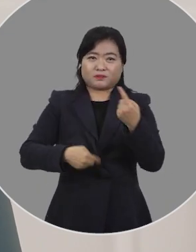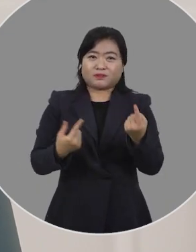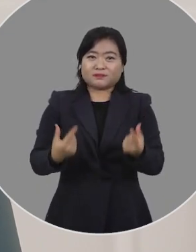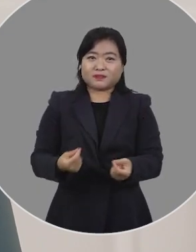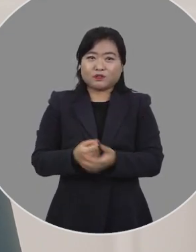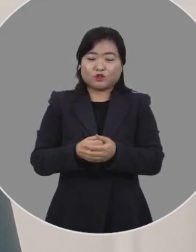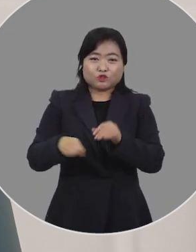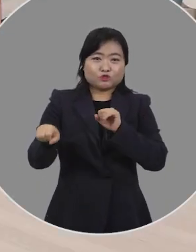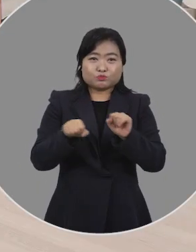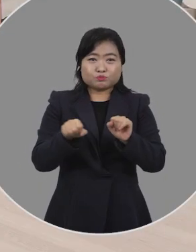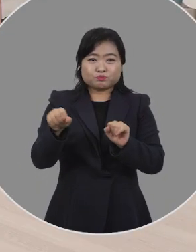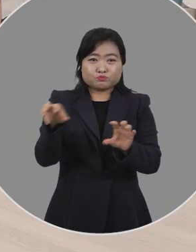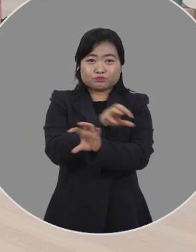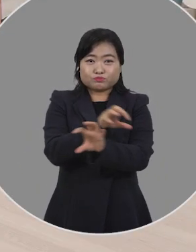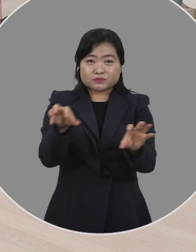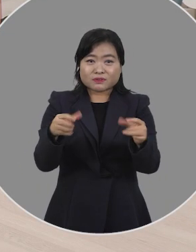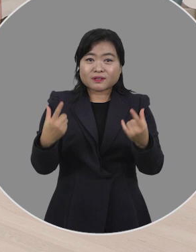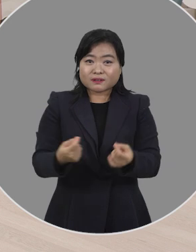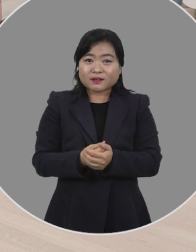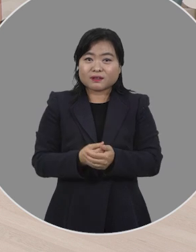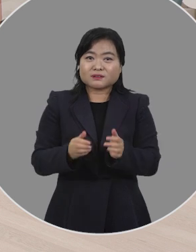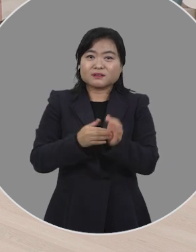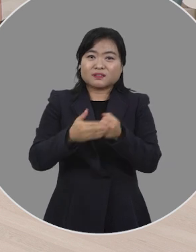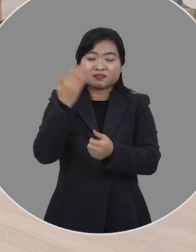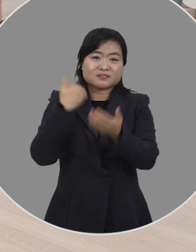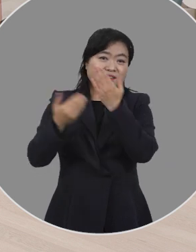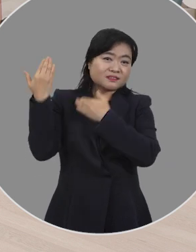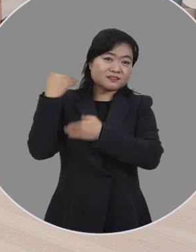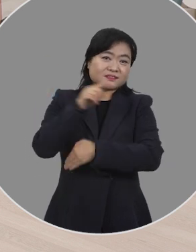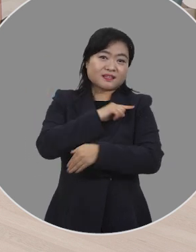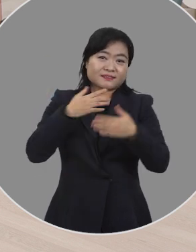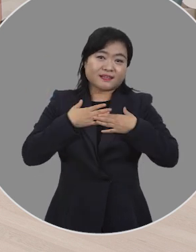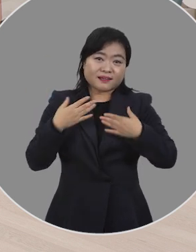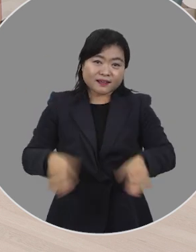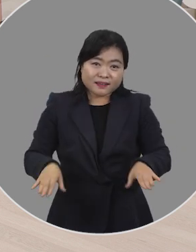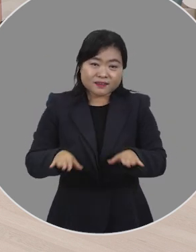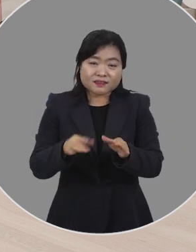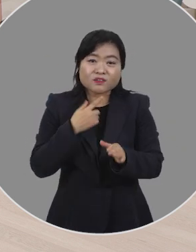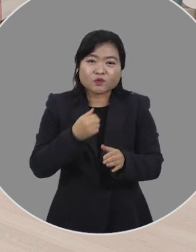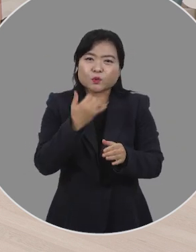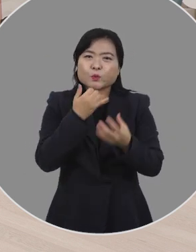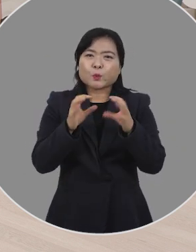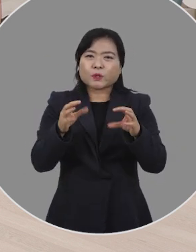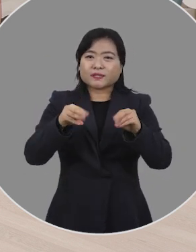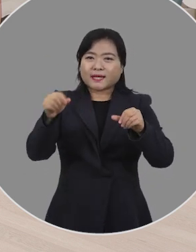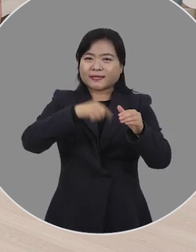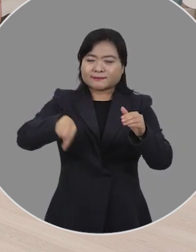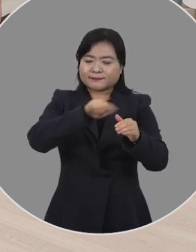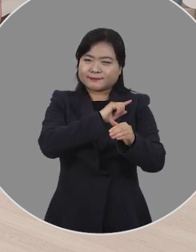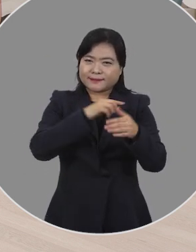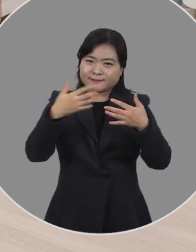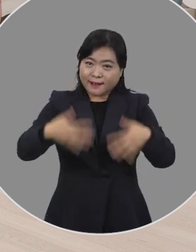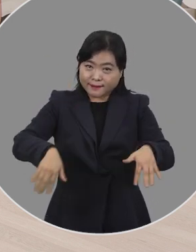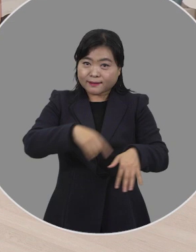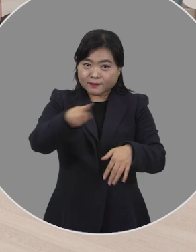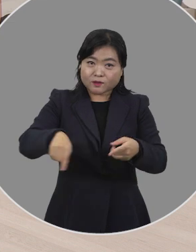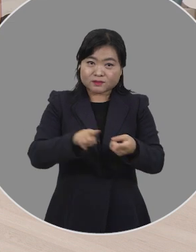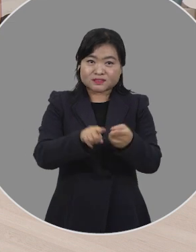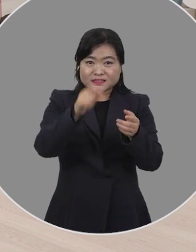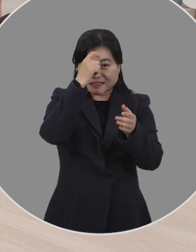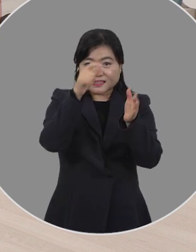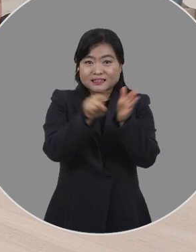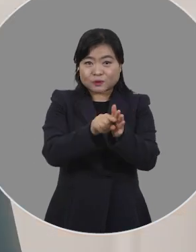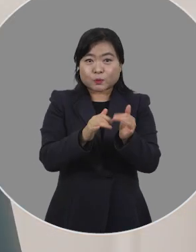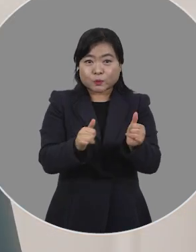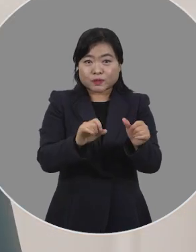같아요. 움직이는 것 같아. 그래서 그때 제일 약했던 독일 땅에서 한때 제일 약했던 것은